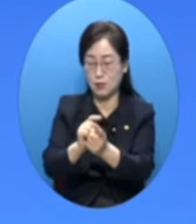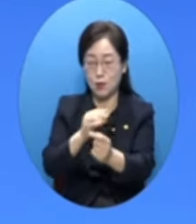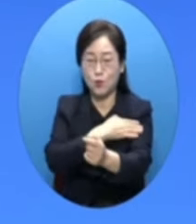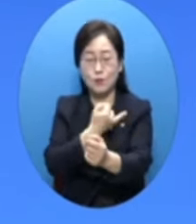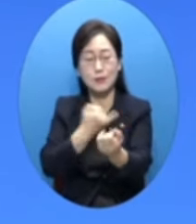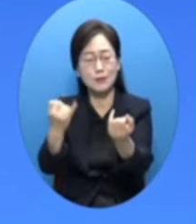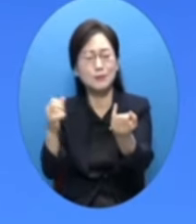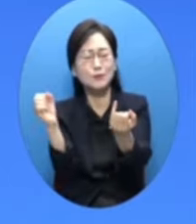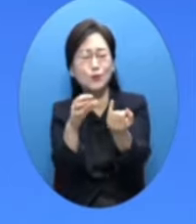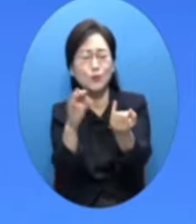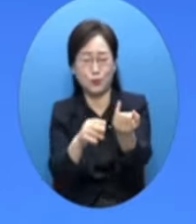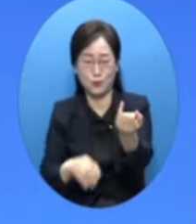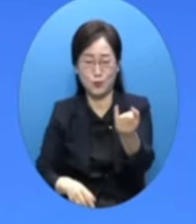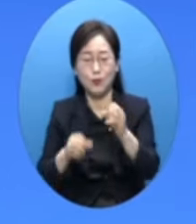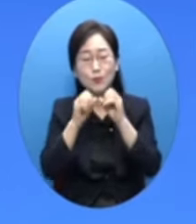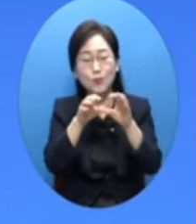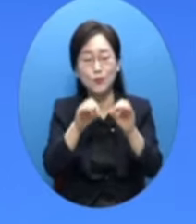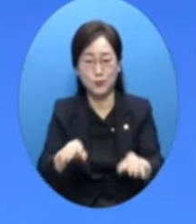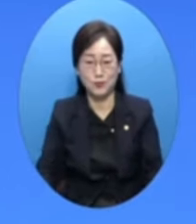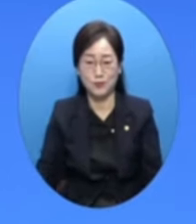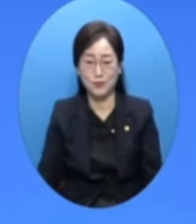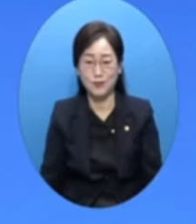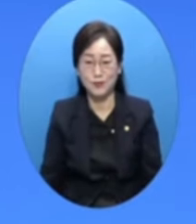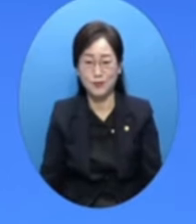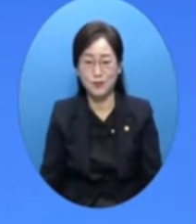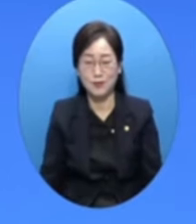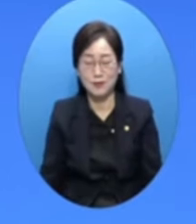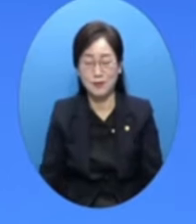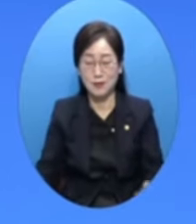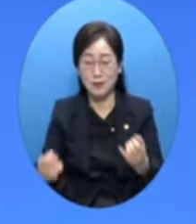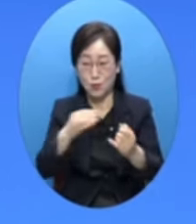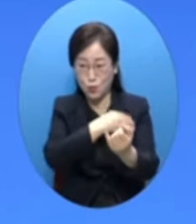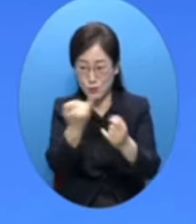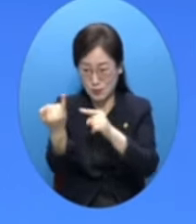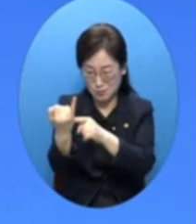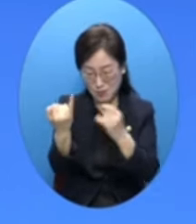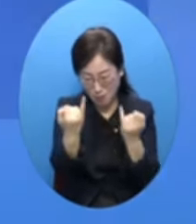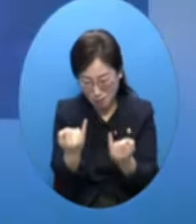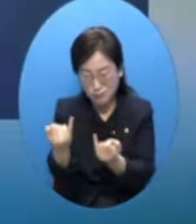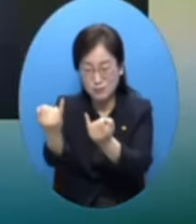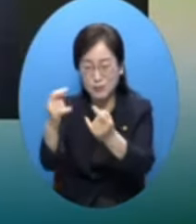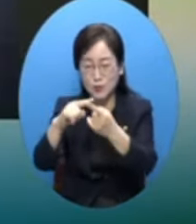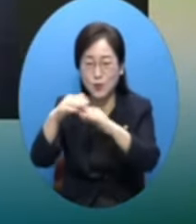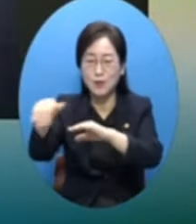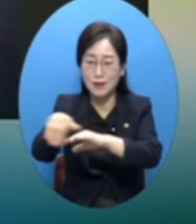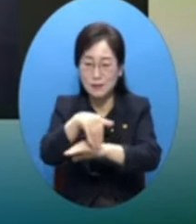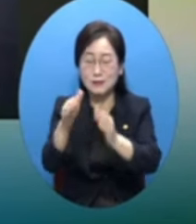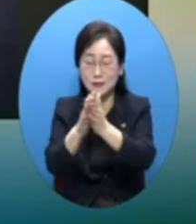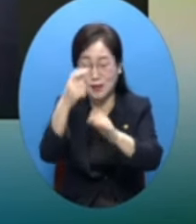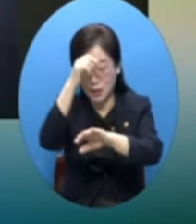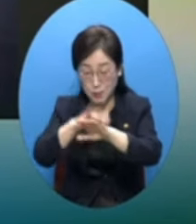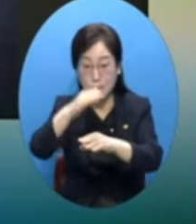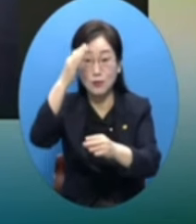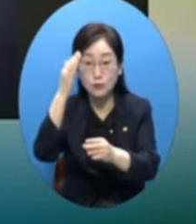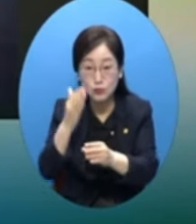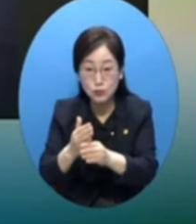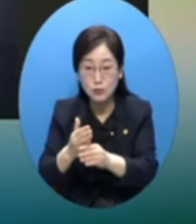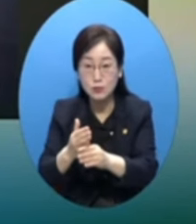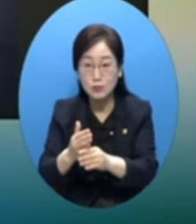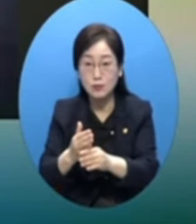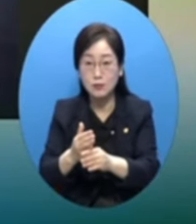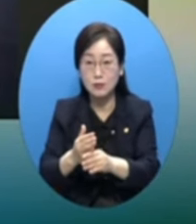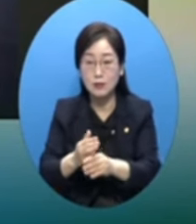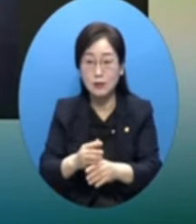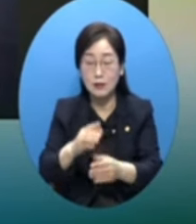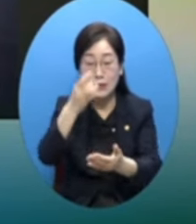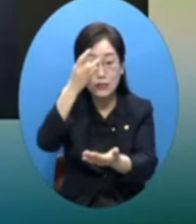그를 전도합니다. 그래서 그 권사님 따라 다시 교회 나가서 예배를 드리다가 이 천안하늘중앙교회를